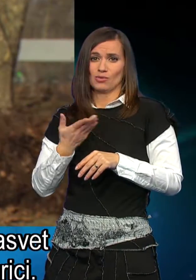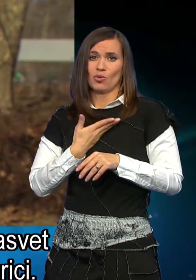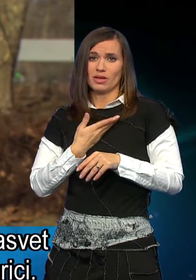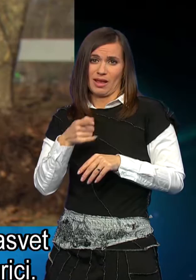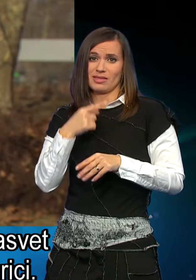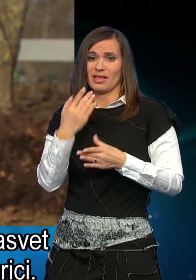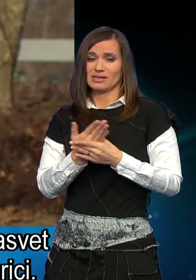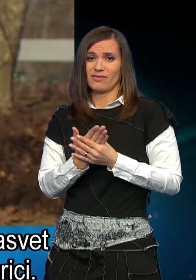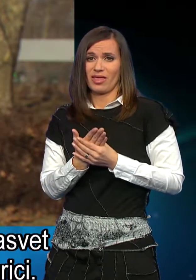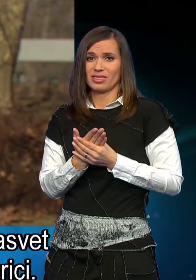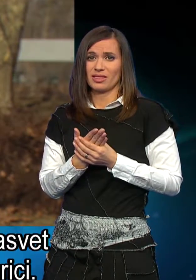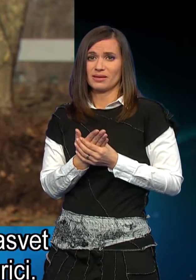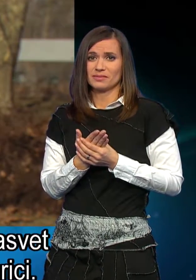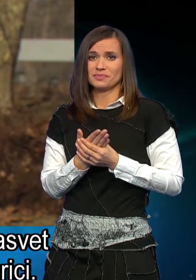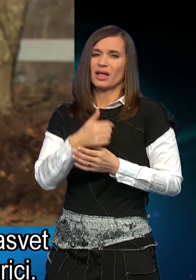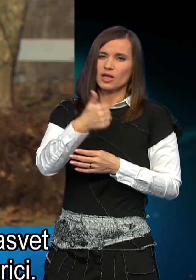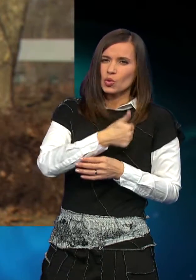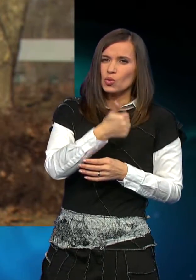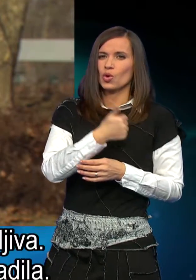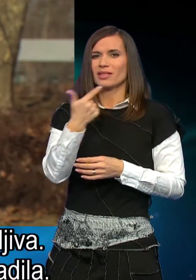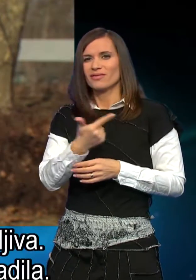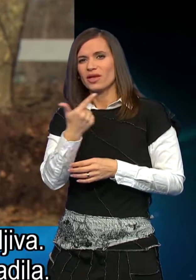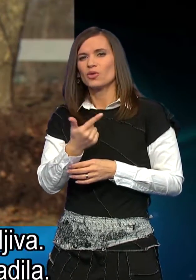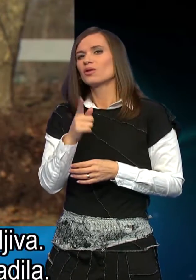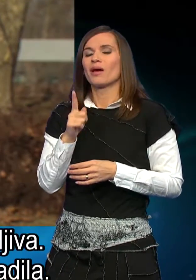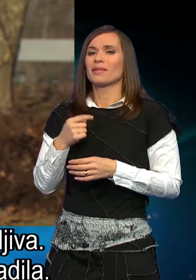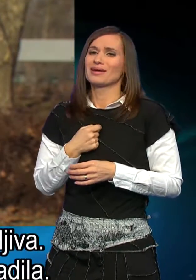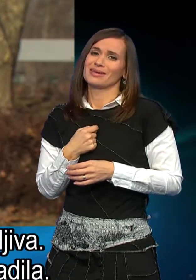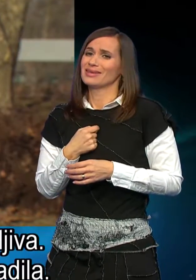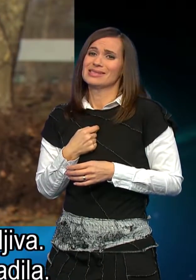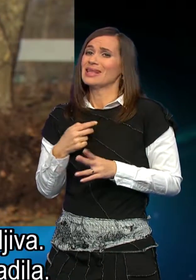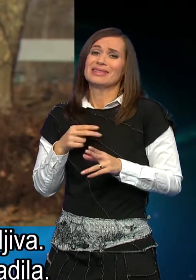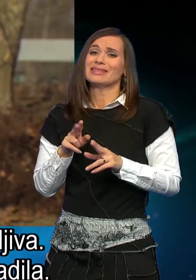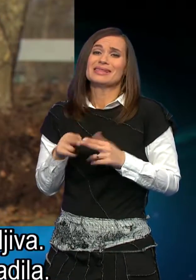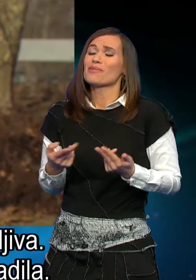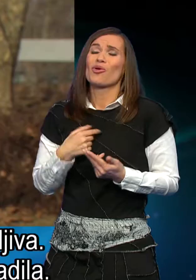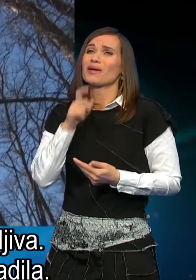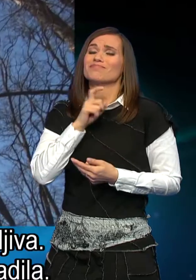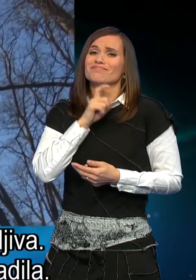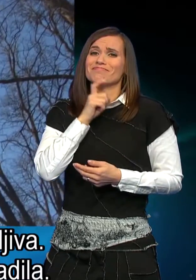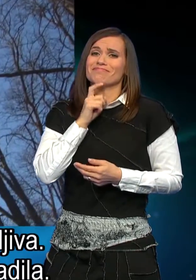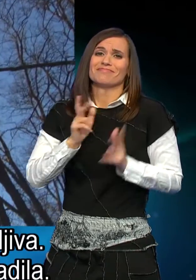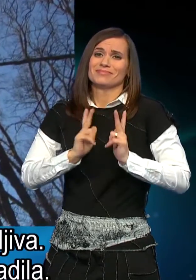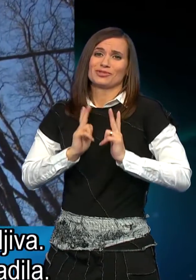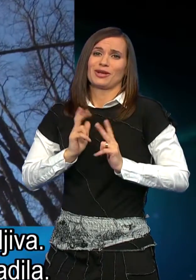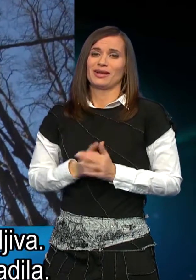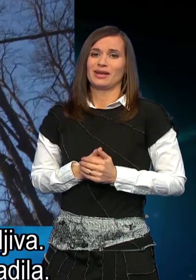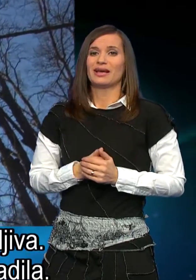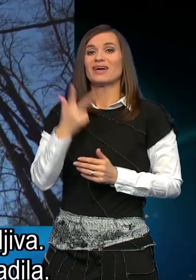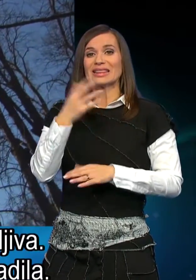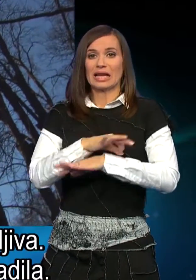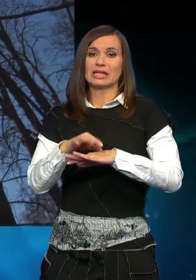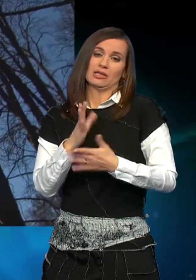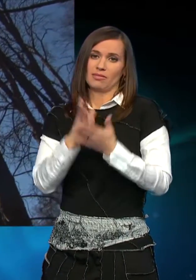nasvet, urco, 2 urce, 3, ampak jaz najpotrpežljivo. V 3 tednih sem